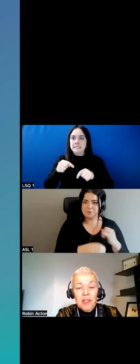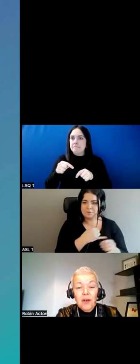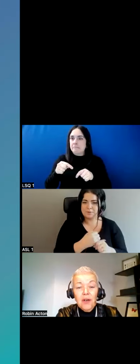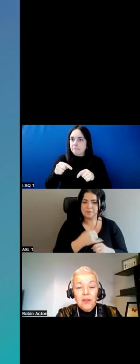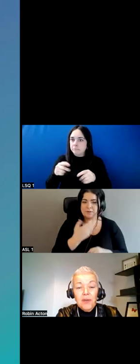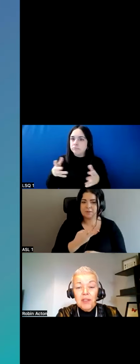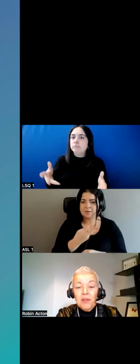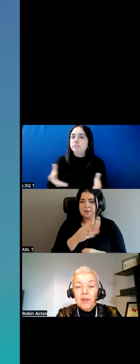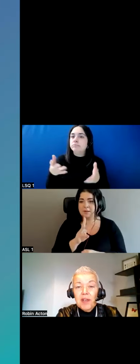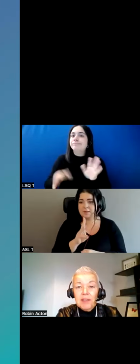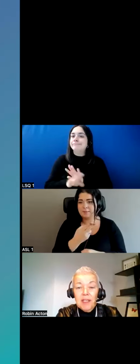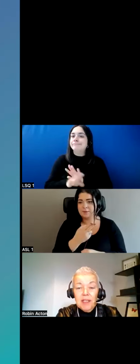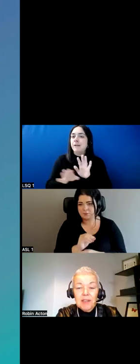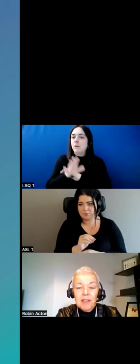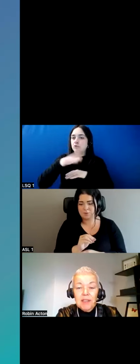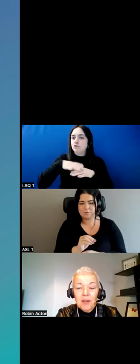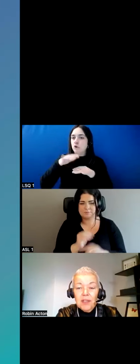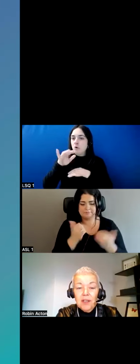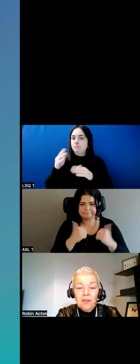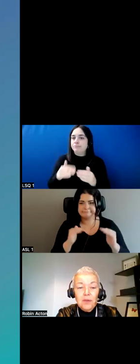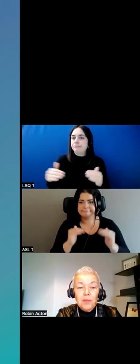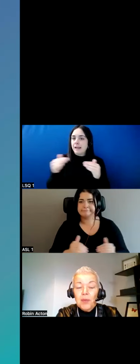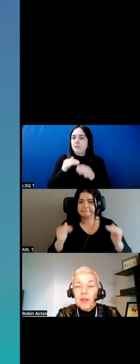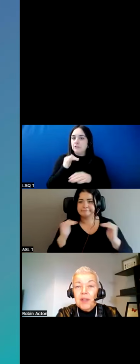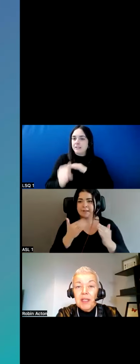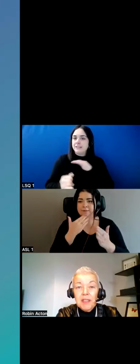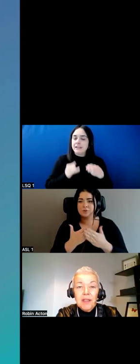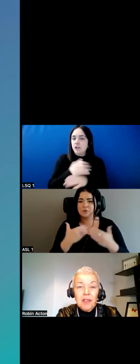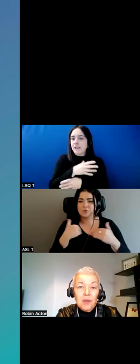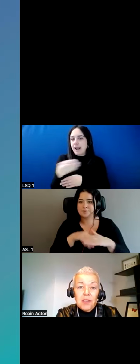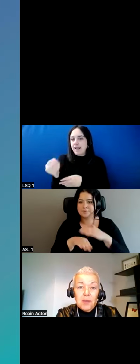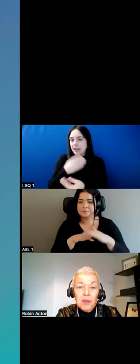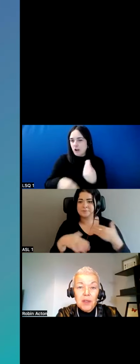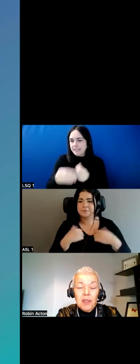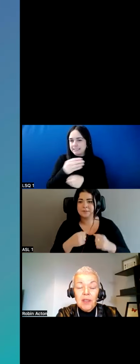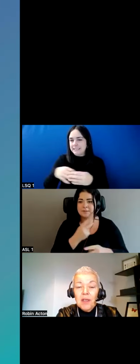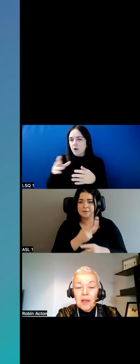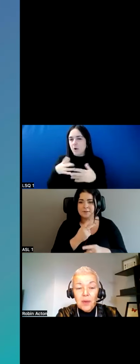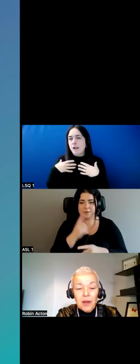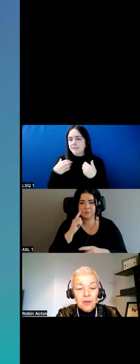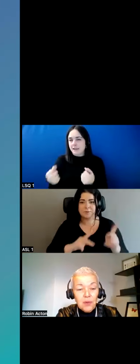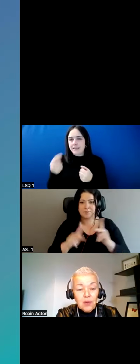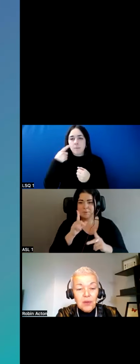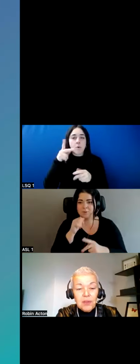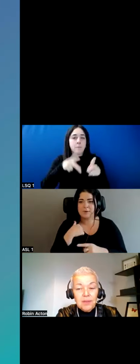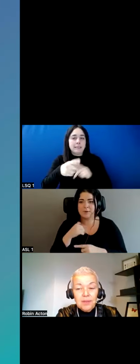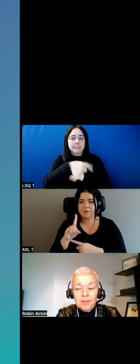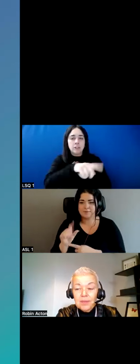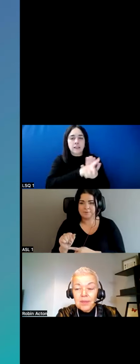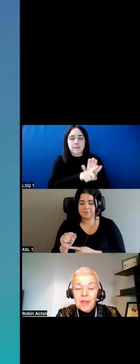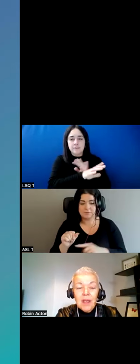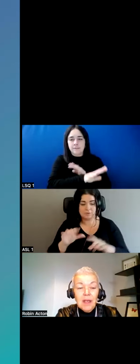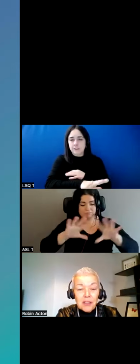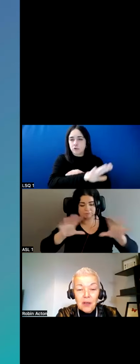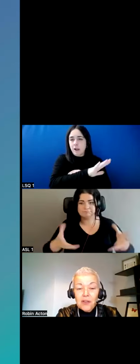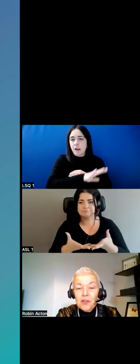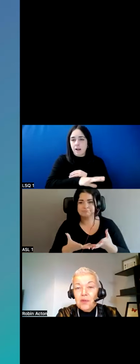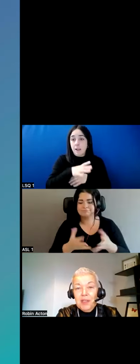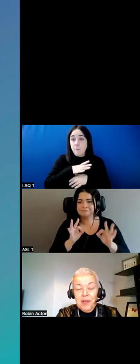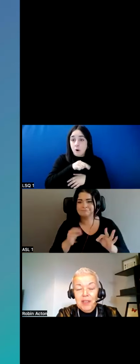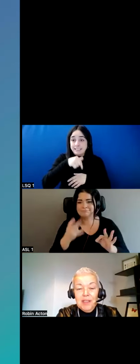fait Inclusion internationale et l'Organisation mondiale de la santé pour les personnes ayant des déficiences intellectuelles partout dans le monde.